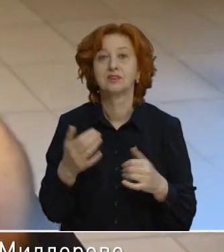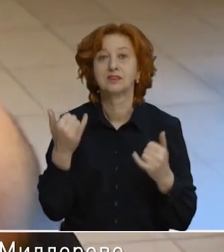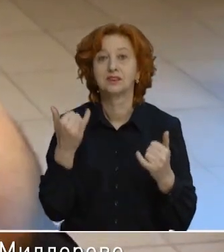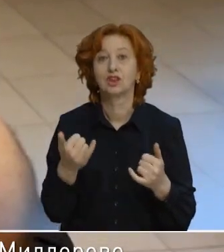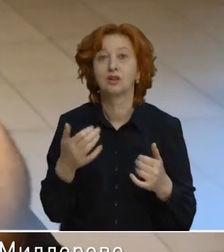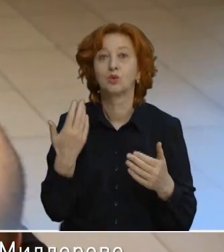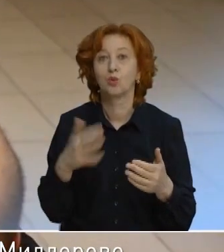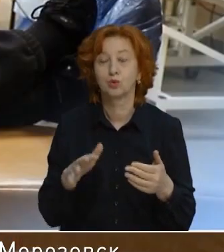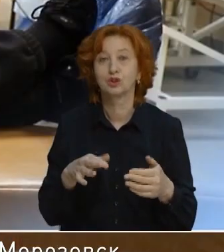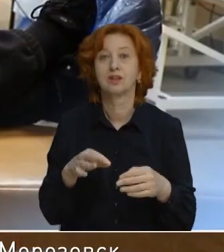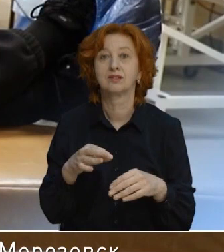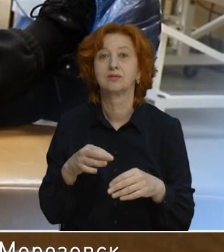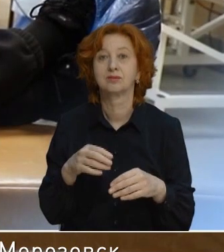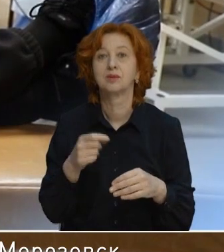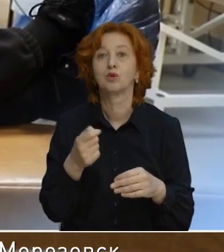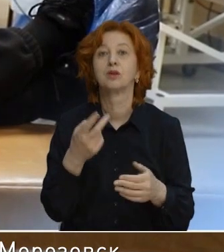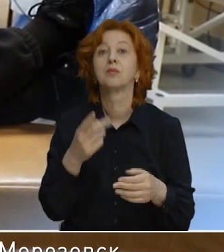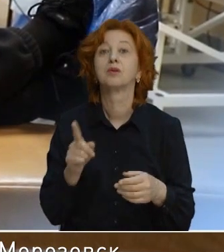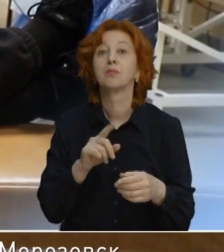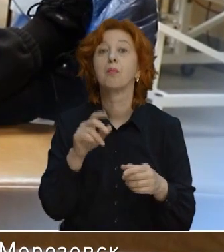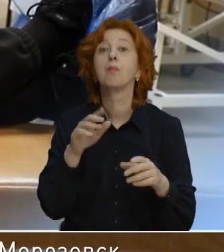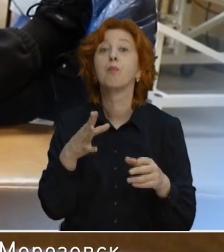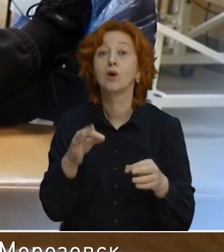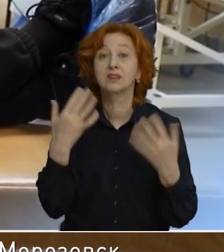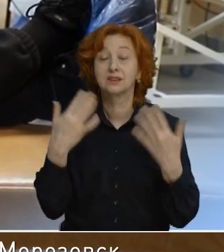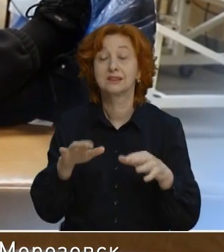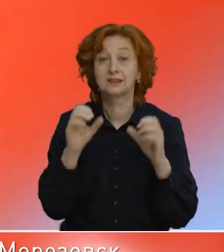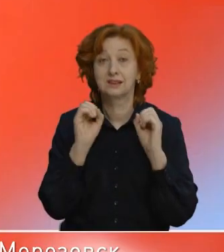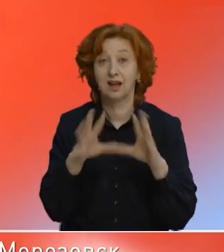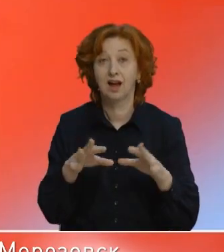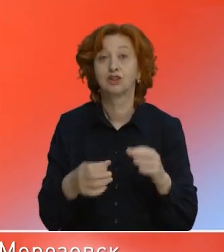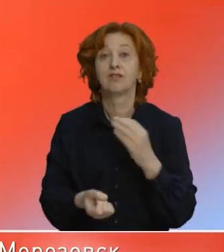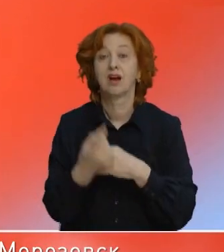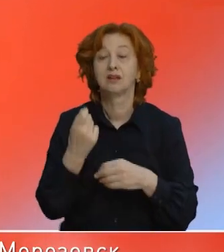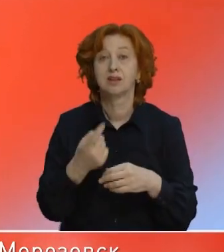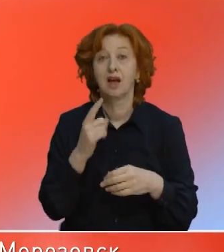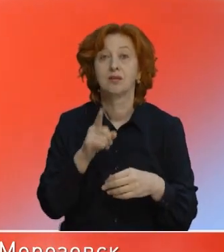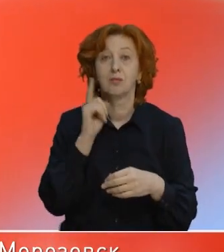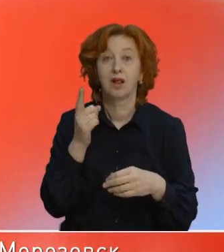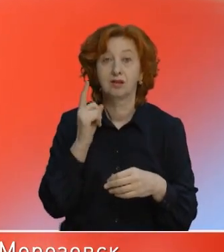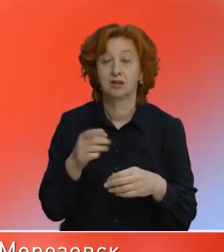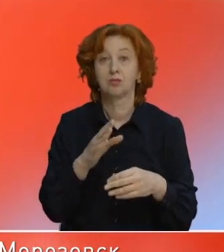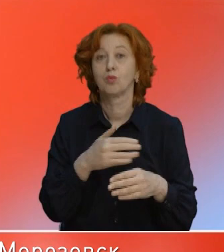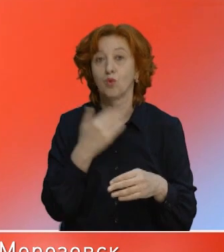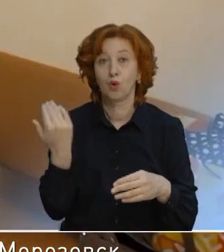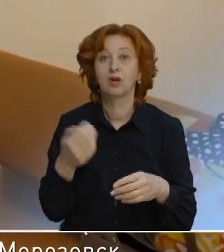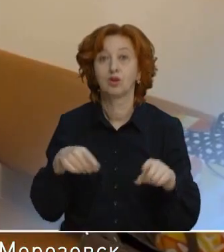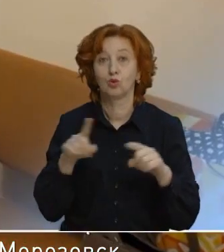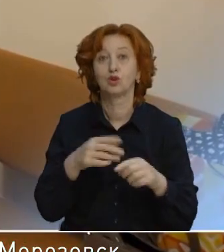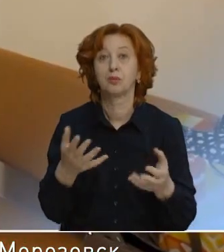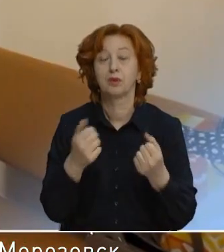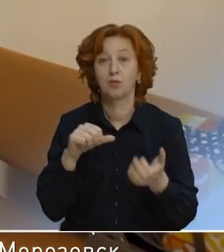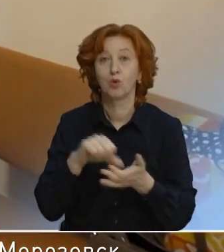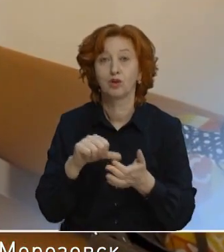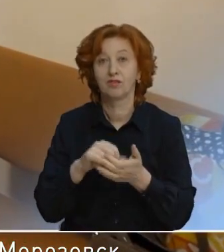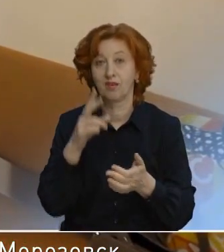Сгибайте ручку, минутку полежите. К постоянной сдаче крови в Ростовской области привлекает молодежный донорский марафон, который начался 2 месяца